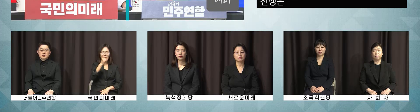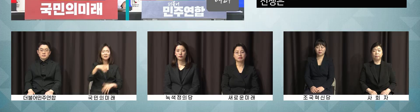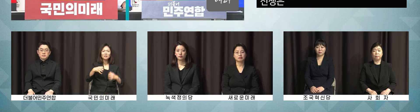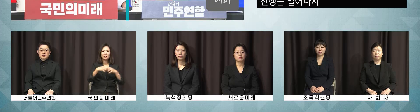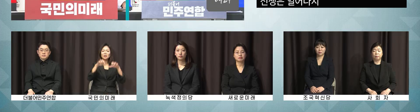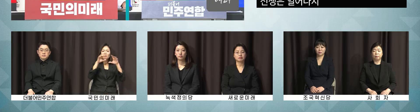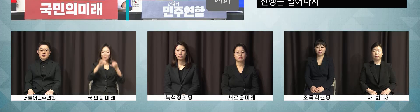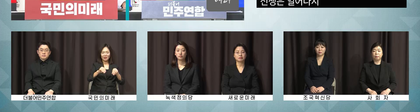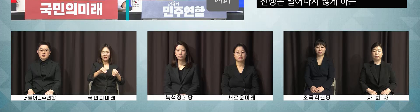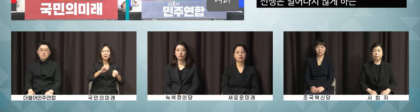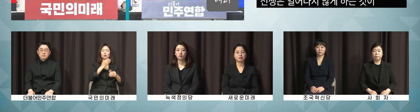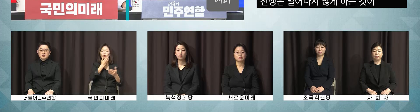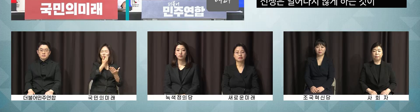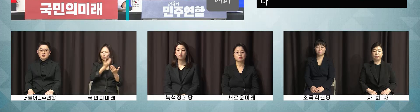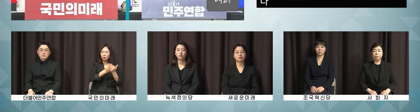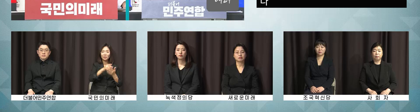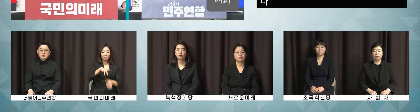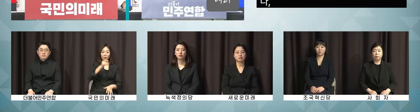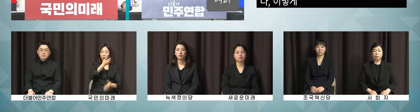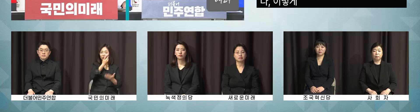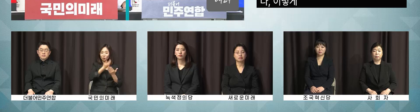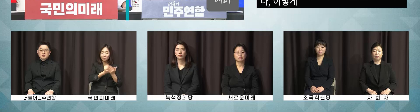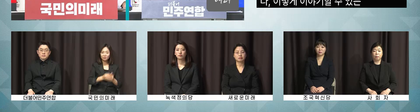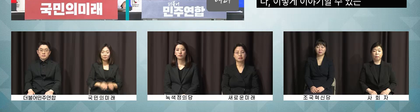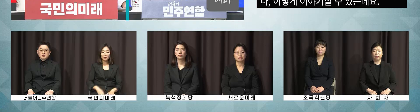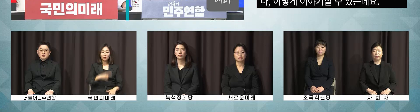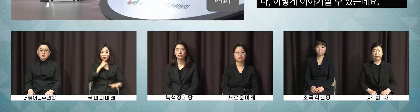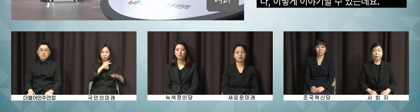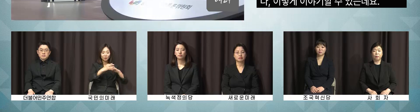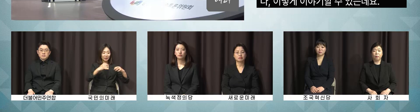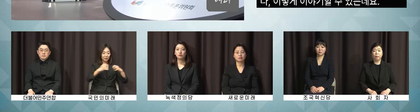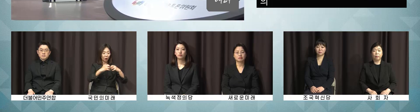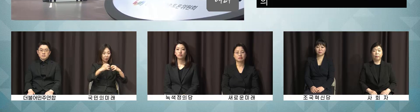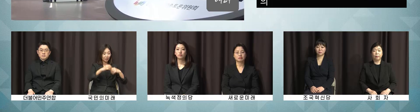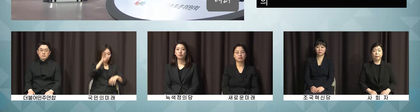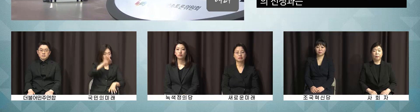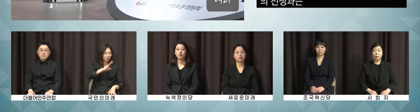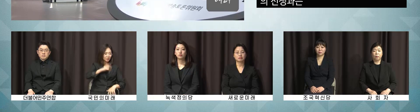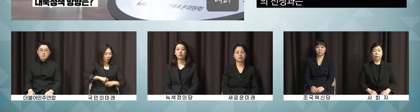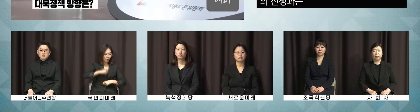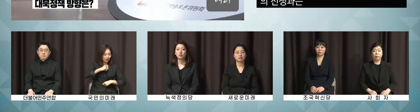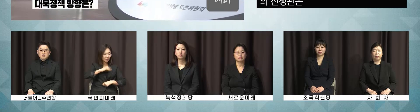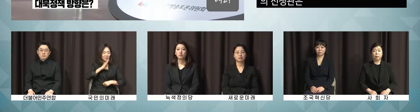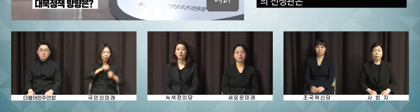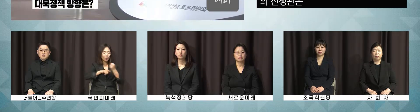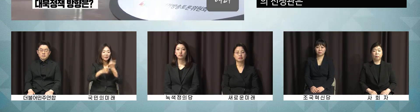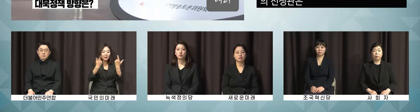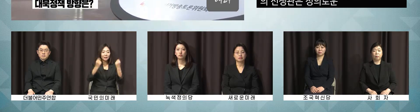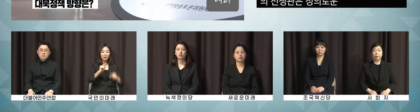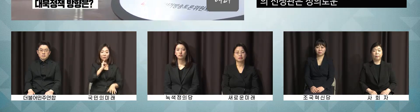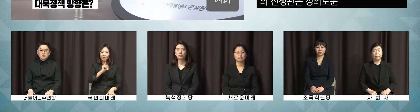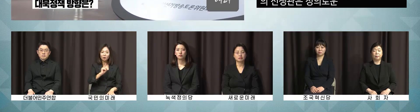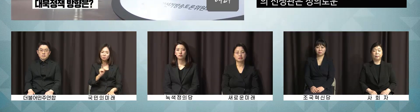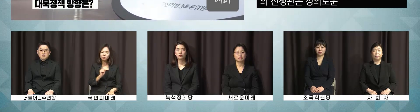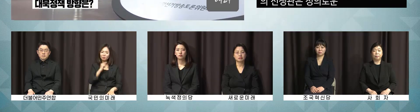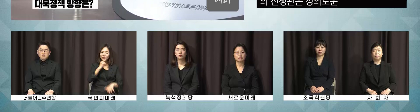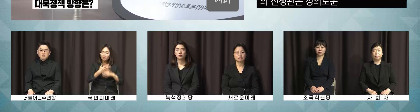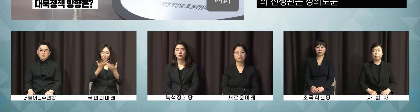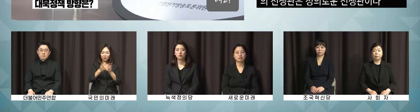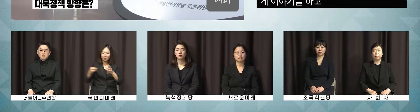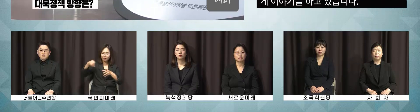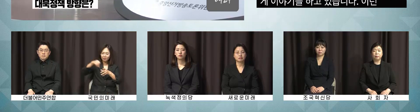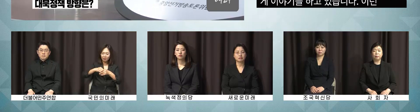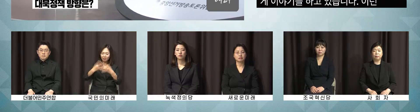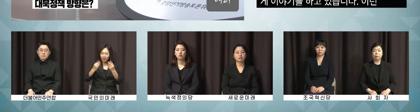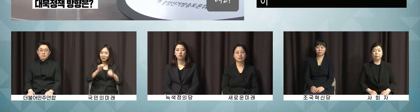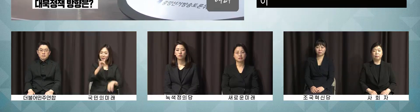것이 최선이다. 이렇게 얘기할 수 있는데요. 북한의 전쟁관을 정의로운 전쟁관이다. 이렇게 얘기를 하고 있습니다. 이런 분들이 민주당 근처에는